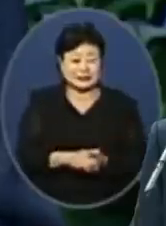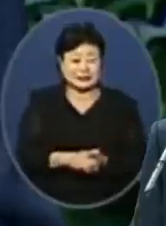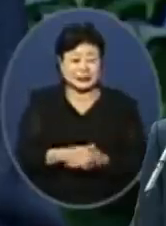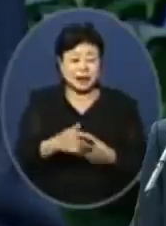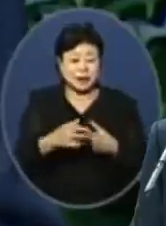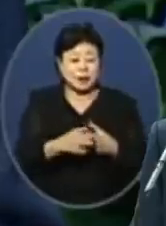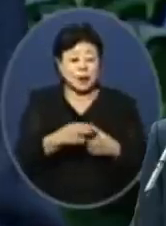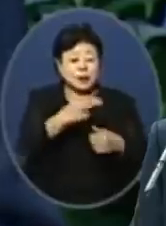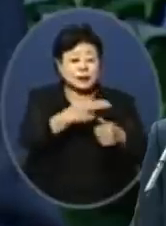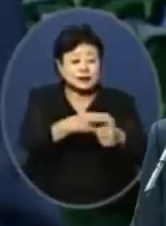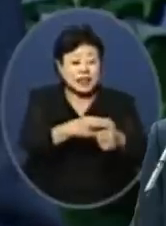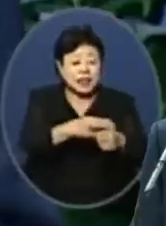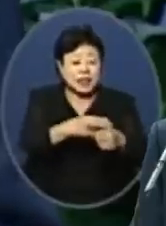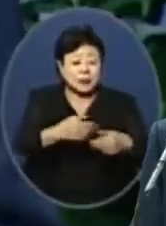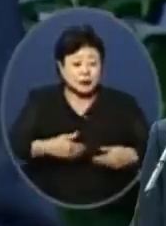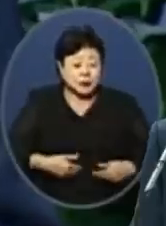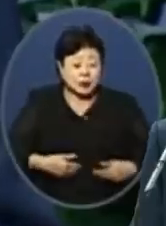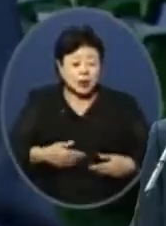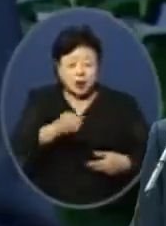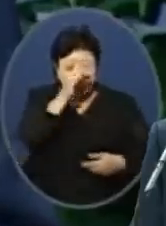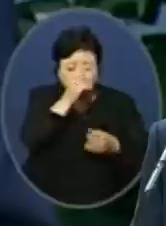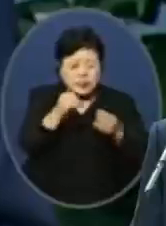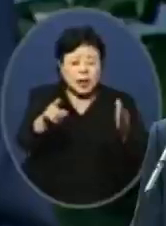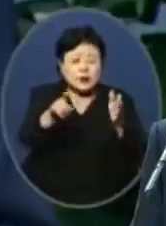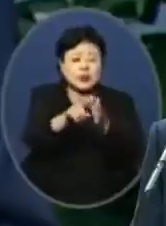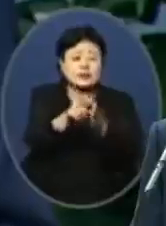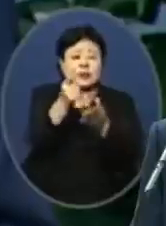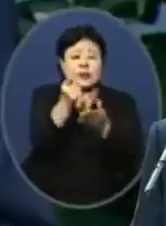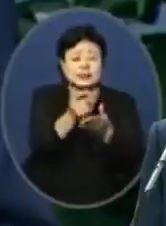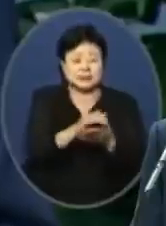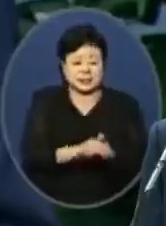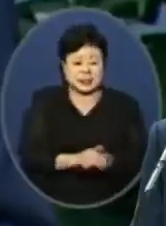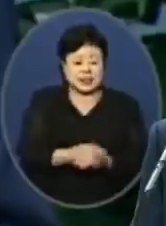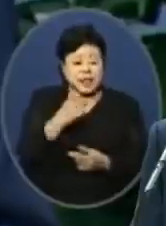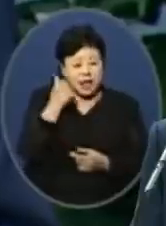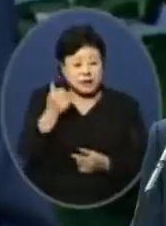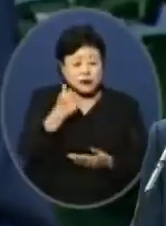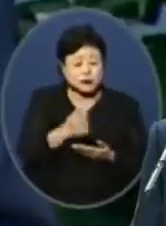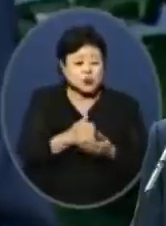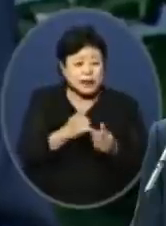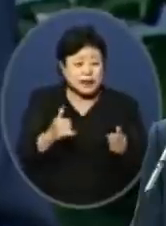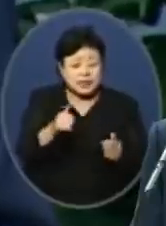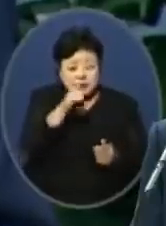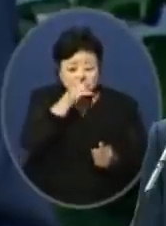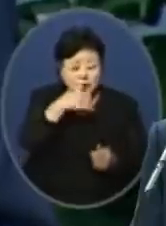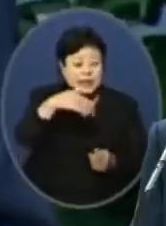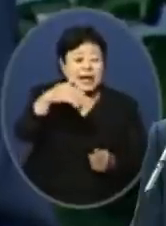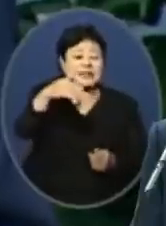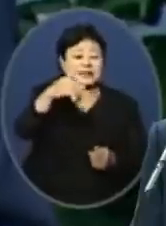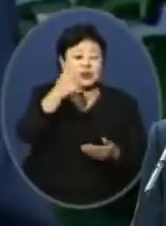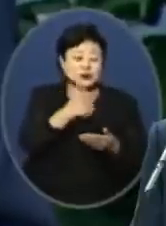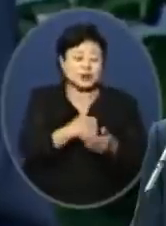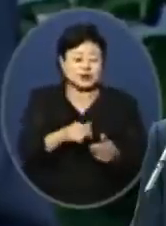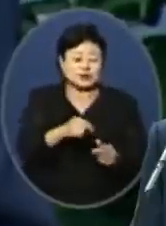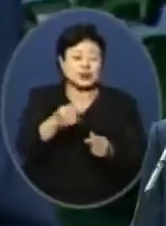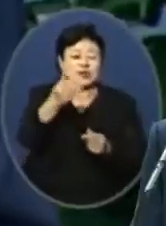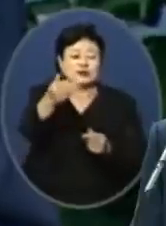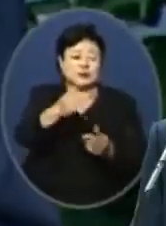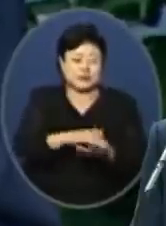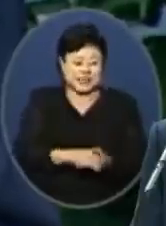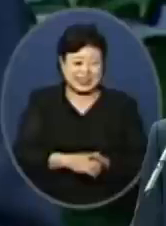응원이 설 때 있는 것은 병자 있는 것입니다. 아버지는 죄인인데 가셔 죄인을